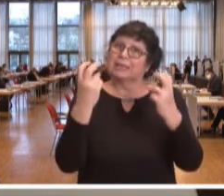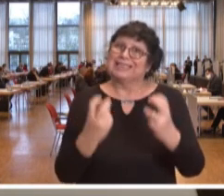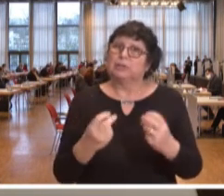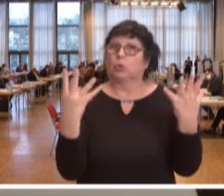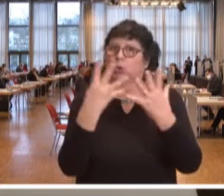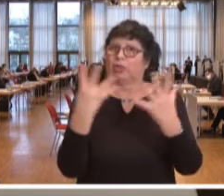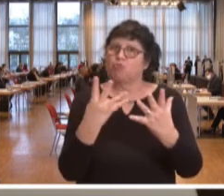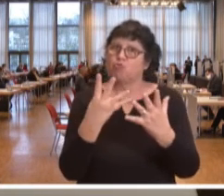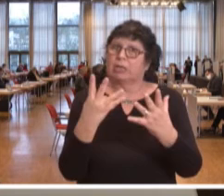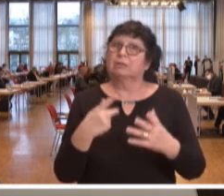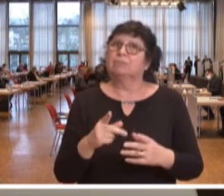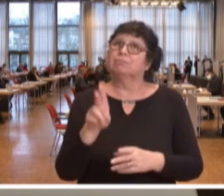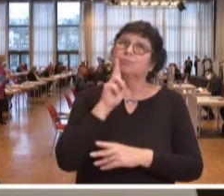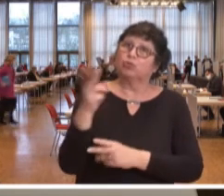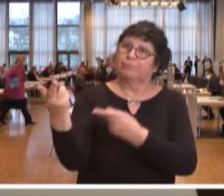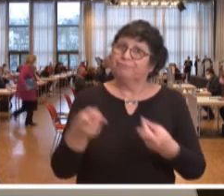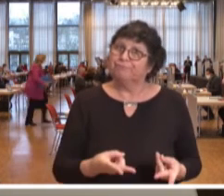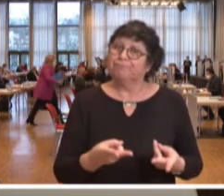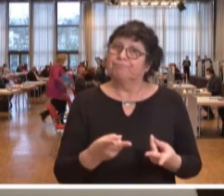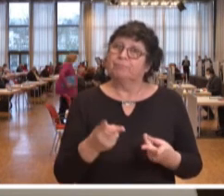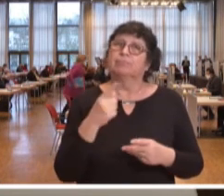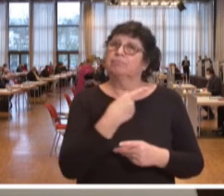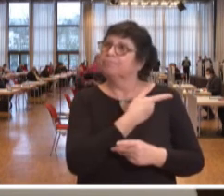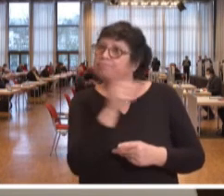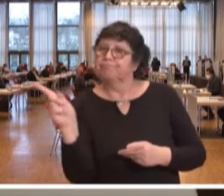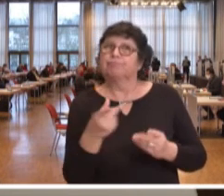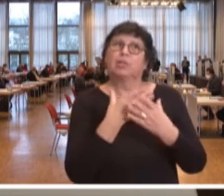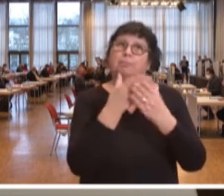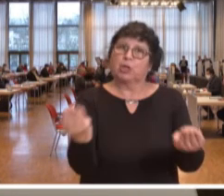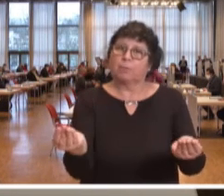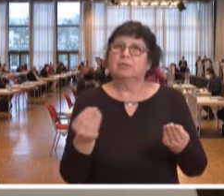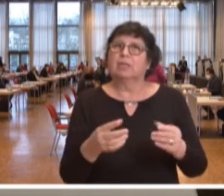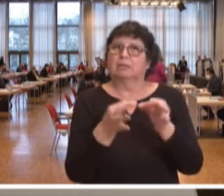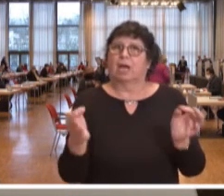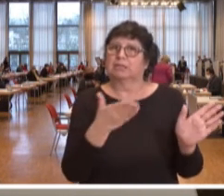für 9 Uhr einberufen und die Ihnen vorliegende Tagesordnung festgesetzt.